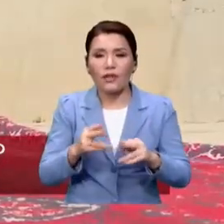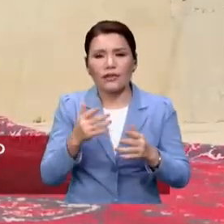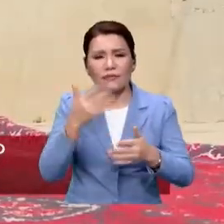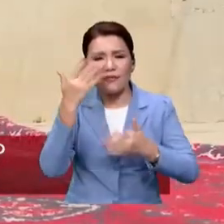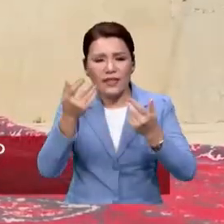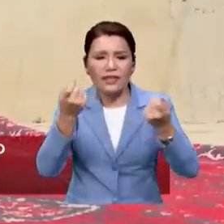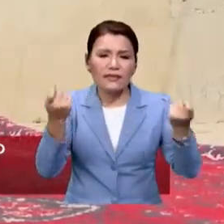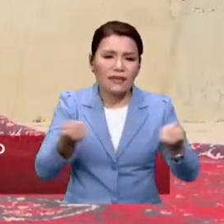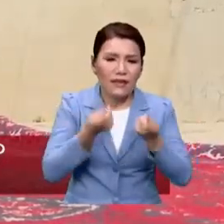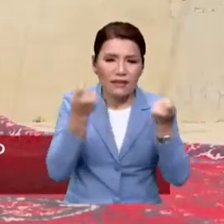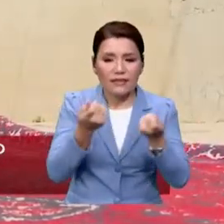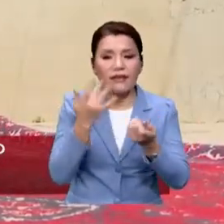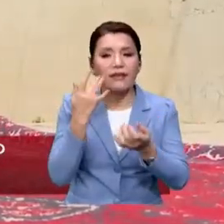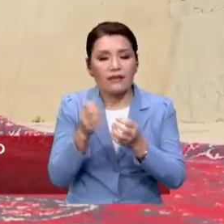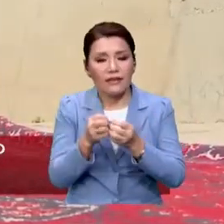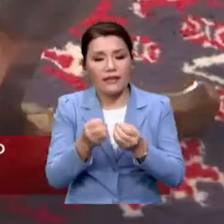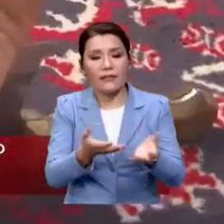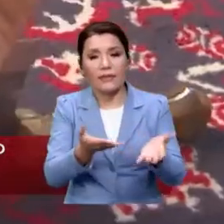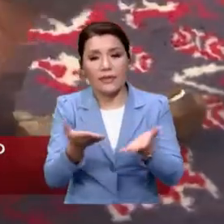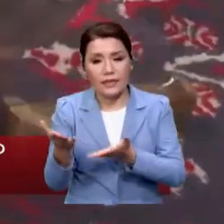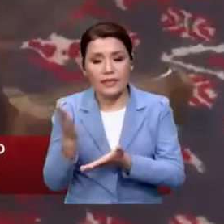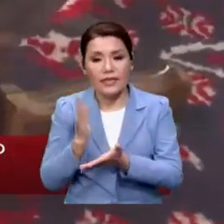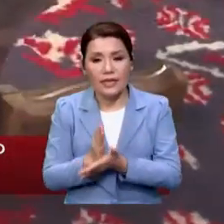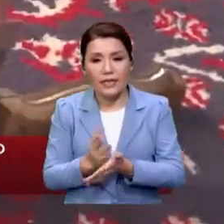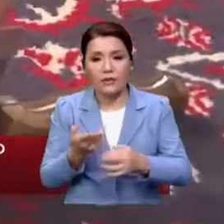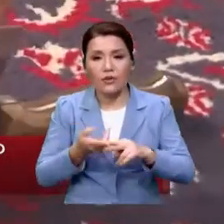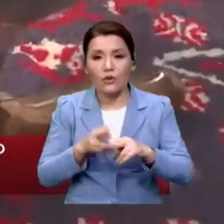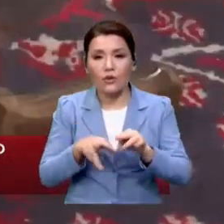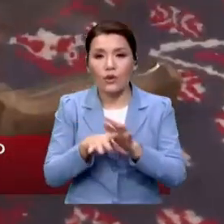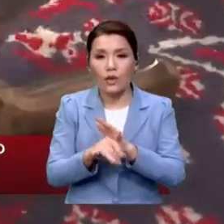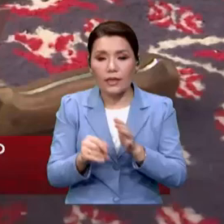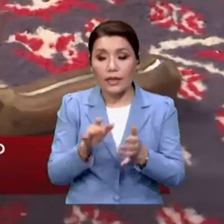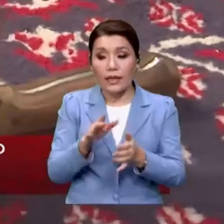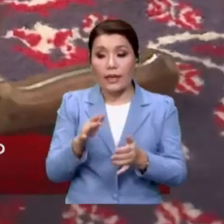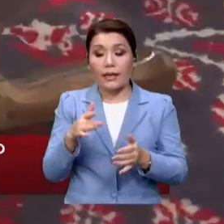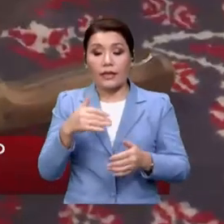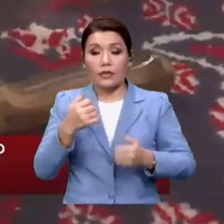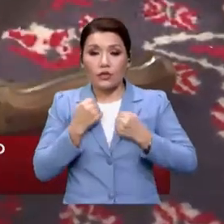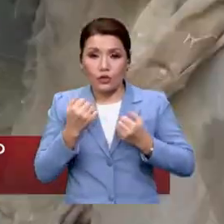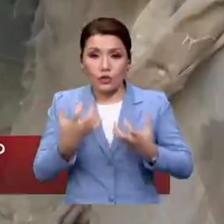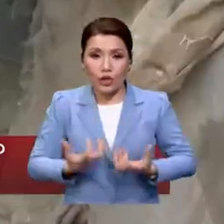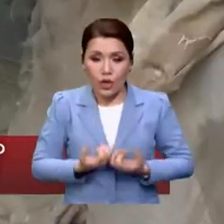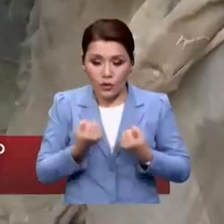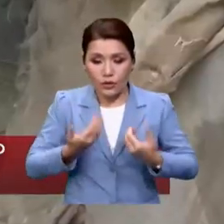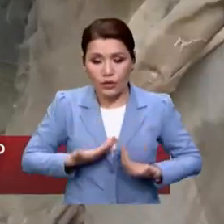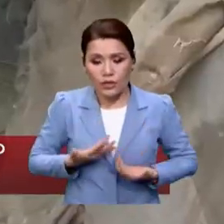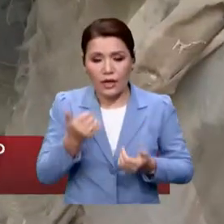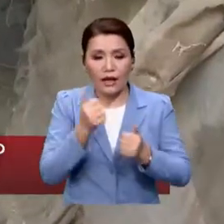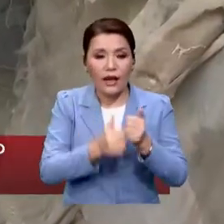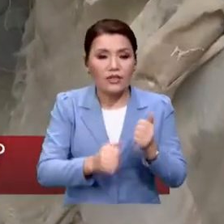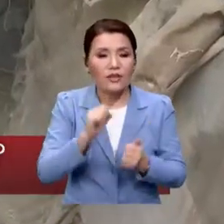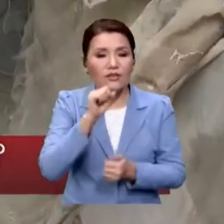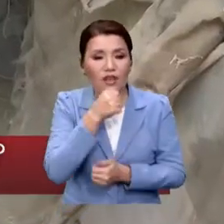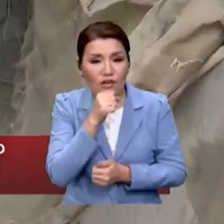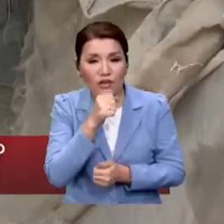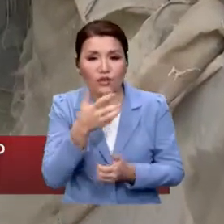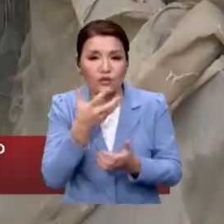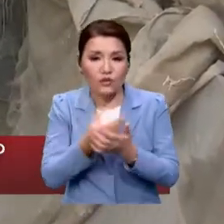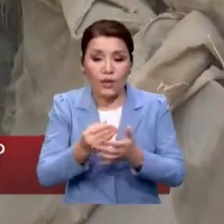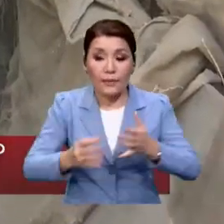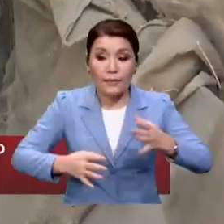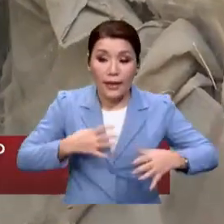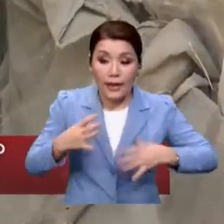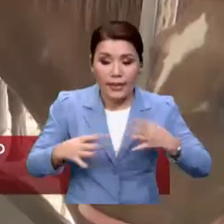томалақтың өзінде қолқа салатындар бар. Салауатты өмір салтын ұстанған ақсақал енді елдегі әрбір қарттан өзі жасаған